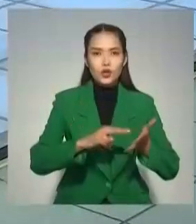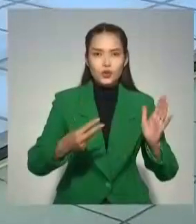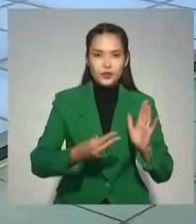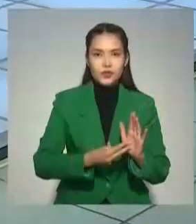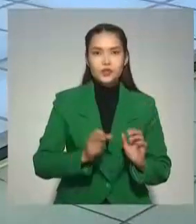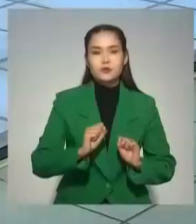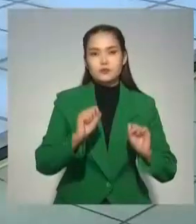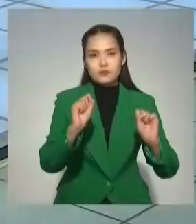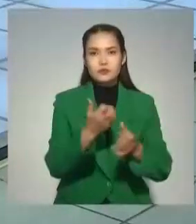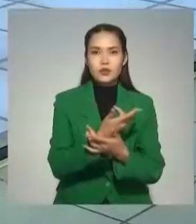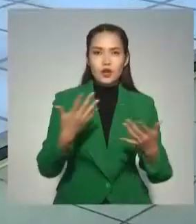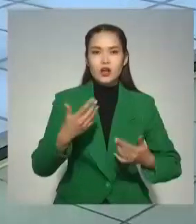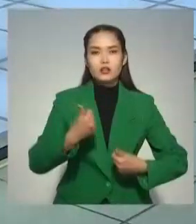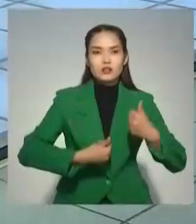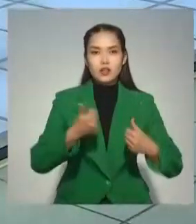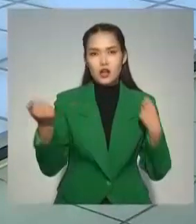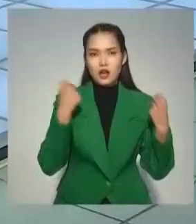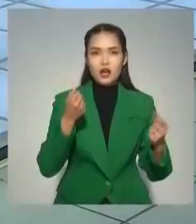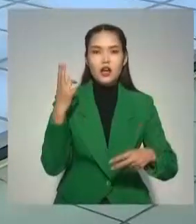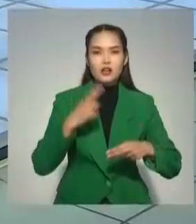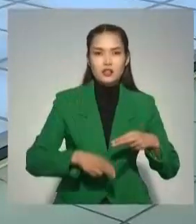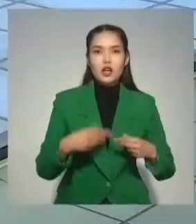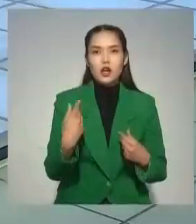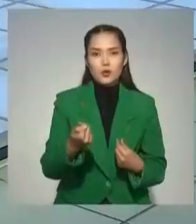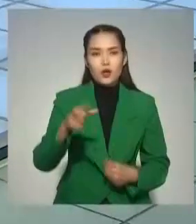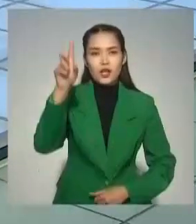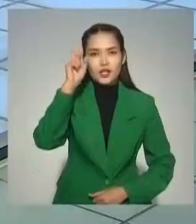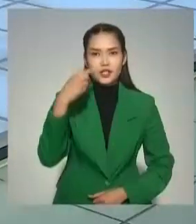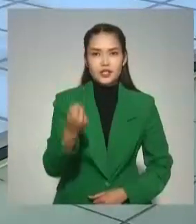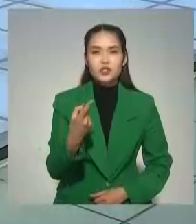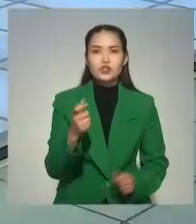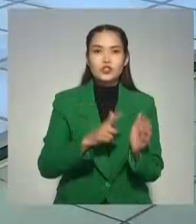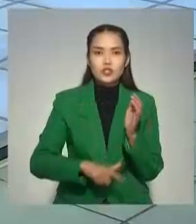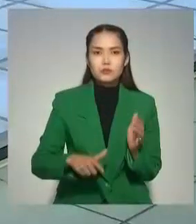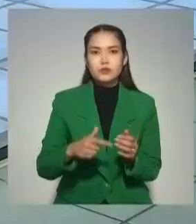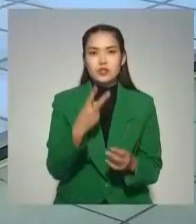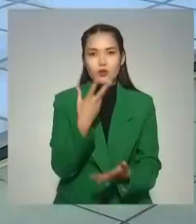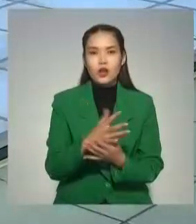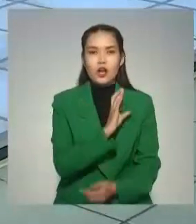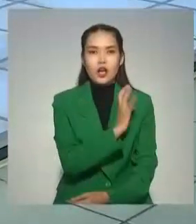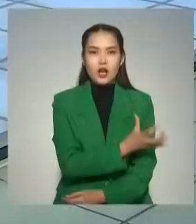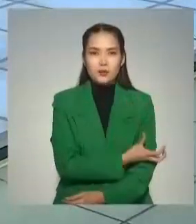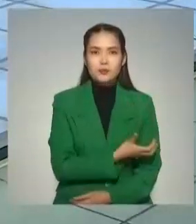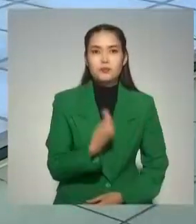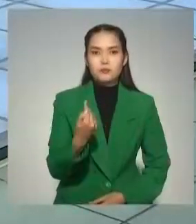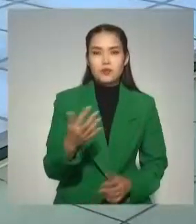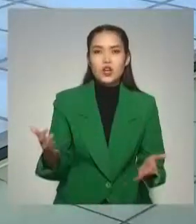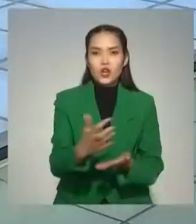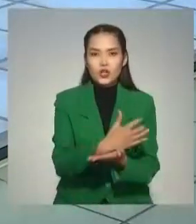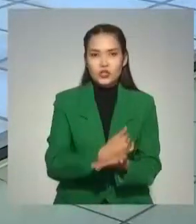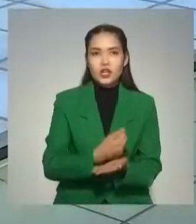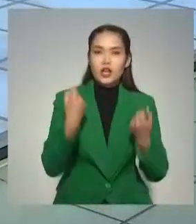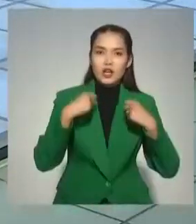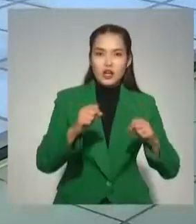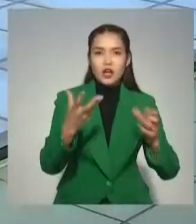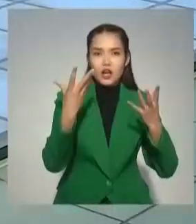тартылу бойынша турнир аяқталды. Оған елдің түкпір-түкпірінен 170-ке жуық мықты стрит-воркаутер жиналды. Гранд-финал